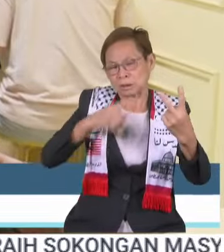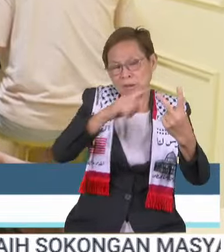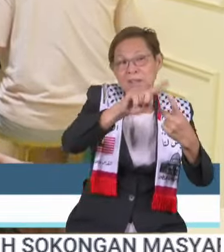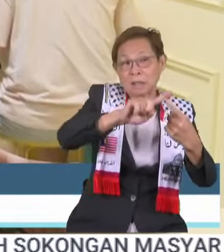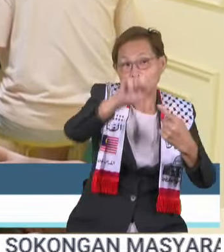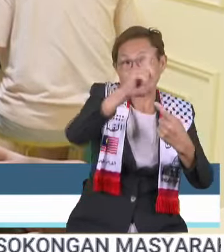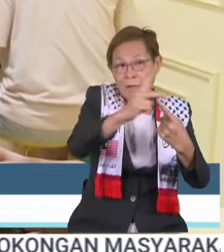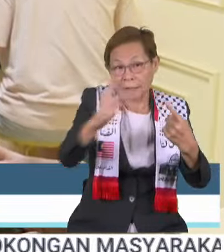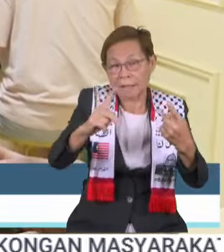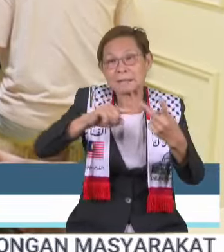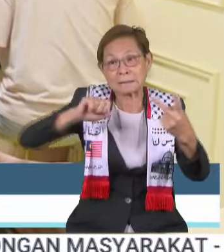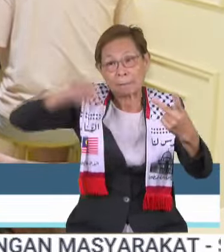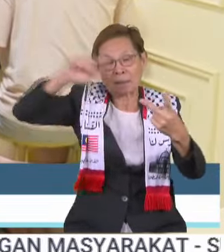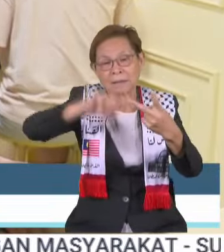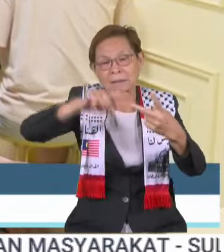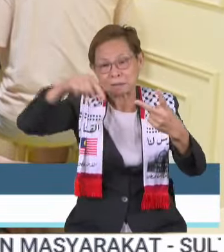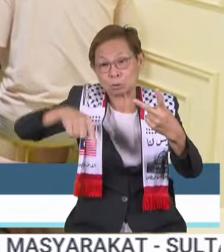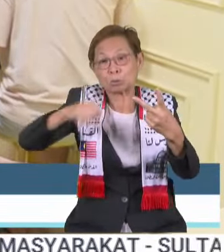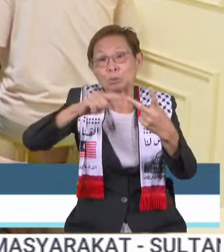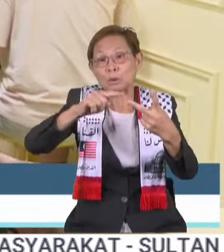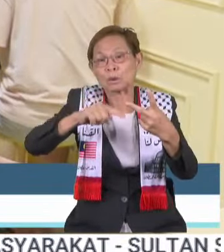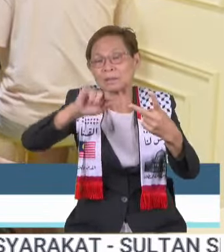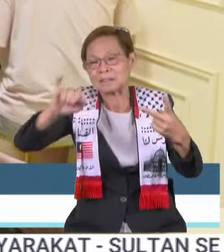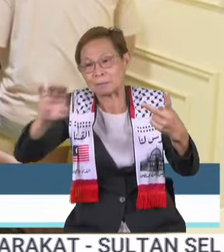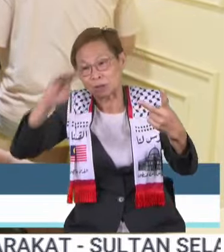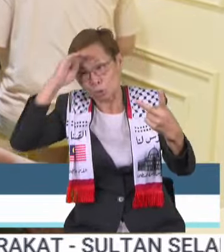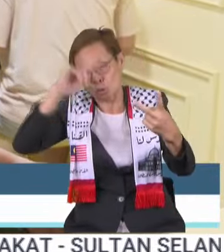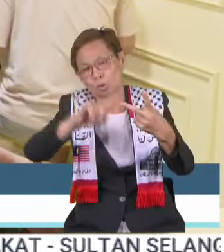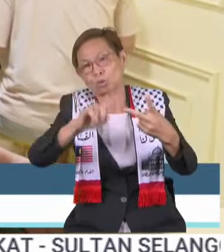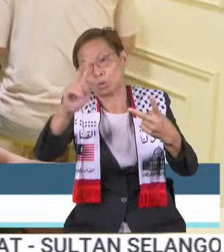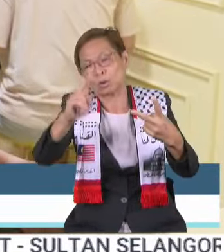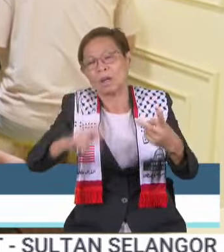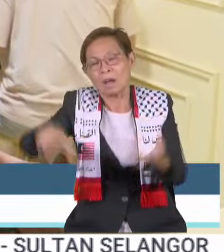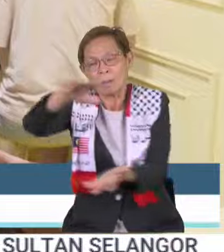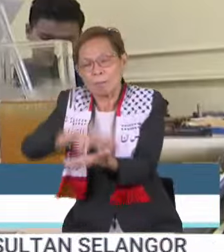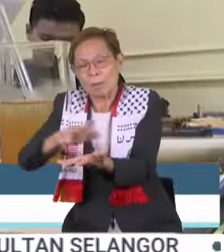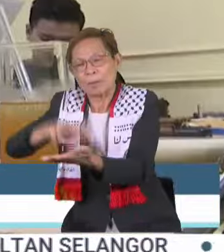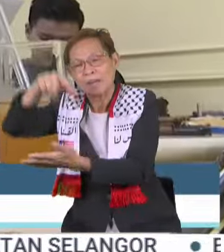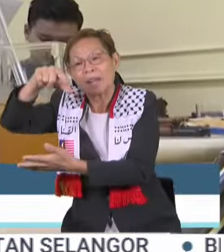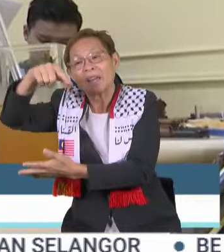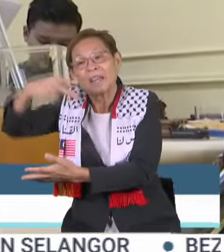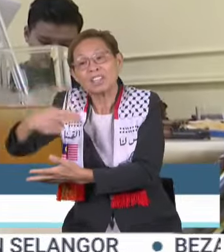Sabah, then the second one yang recognised is kita Johor Bahru. So kita recognised by HQ lah.